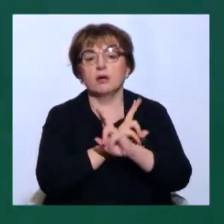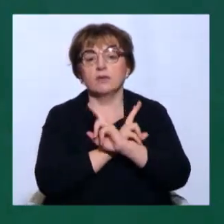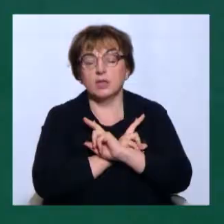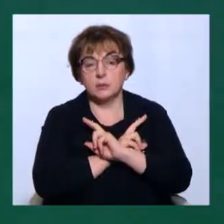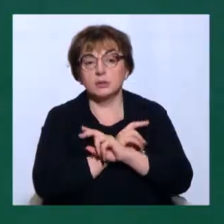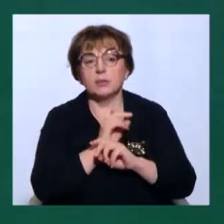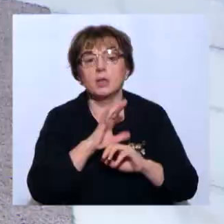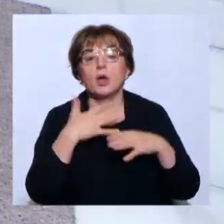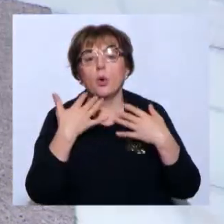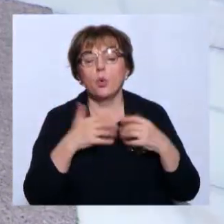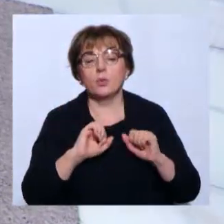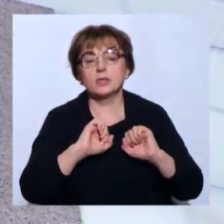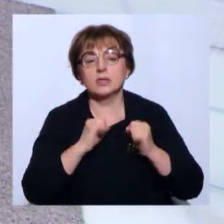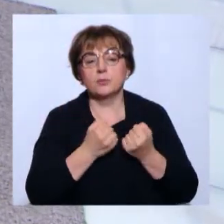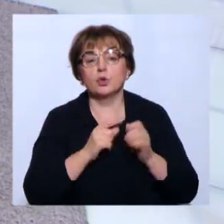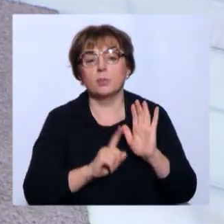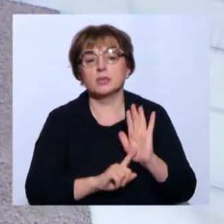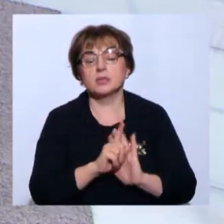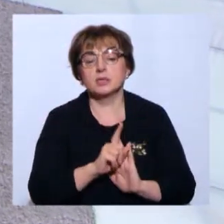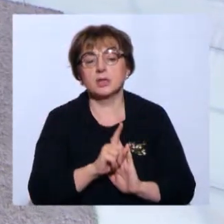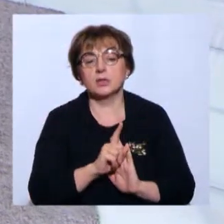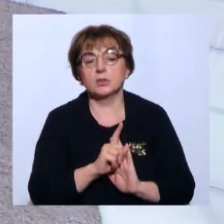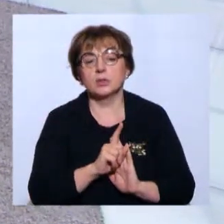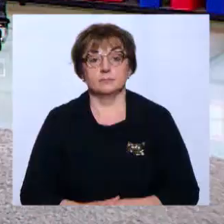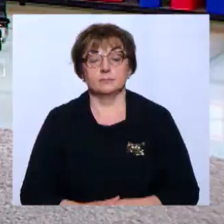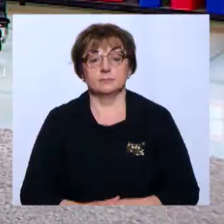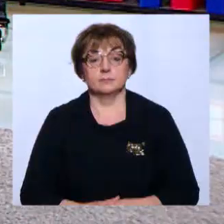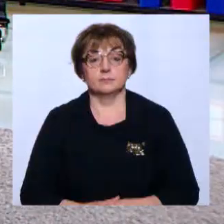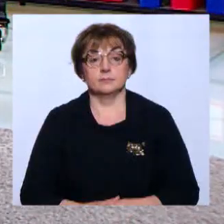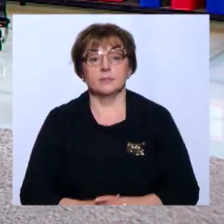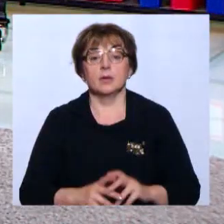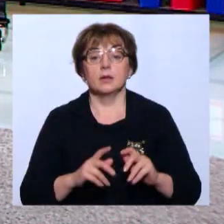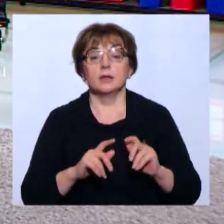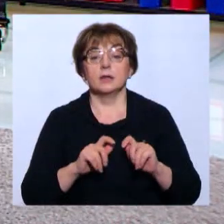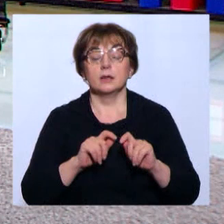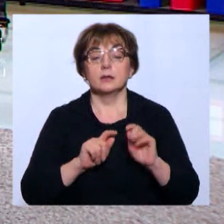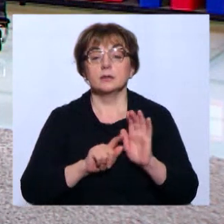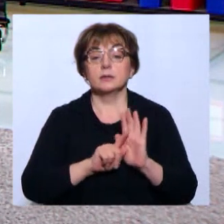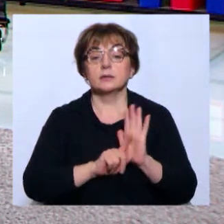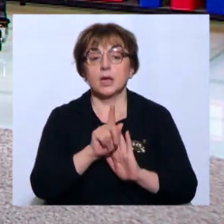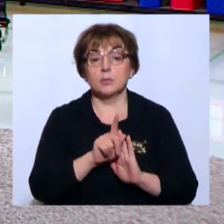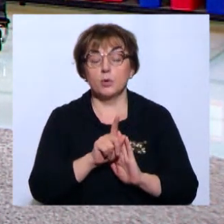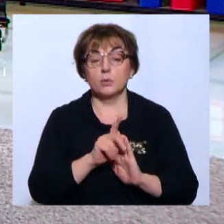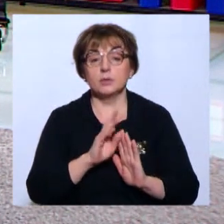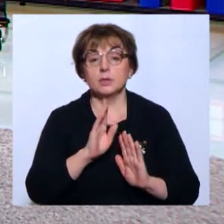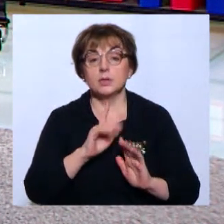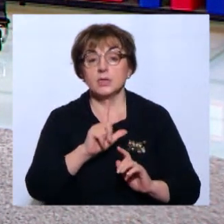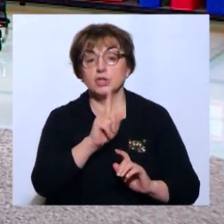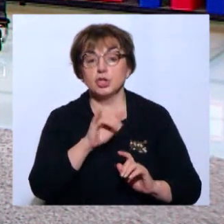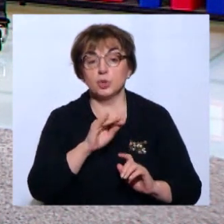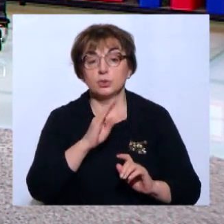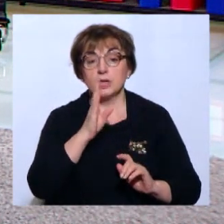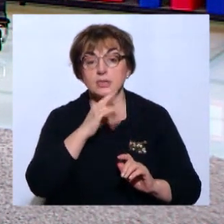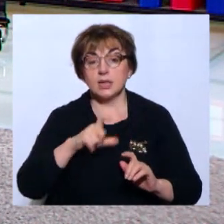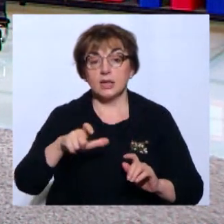და გამოზამთრებას იწყებს ზიგოტა. წარმოქმნილი ზიგოტა წყალსატევის ფსკერზე